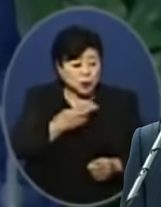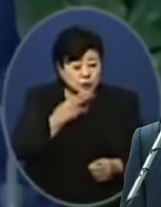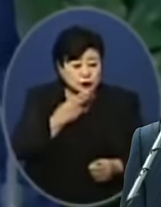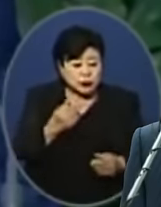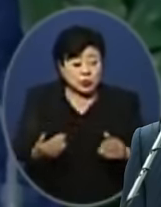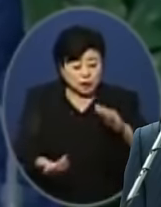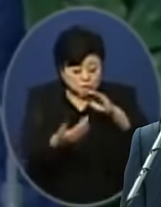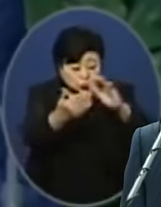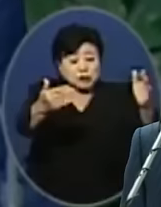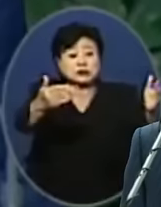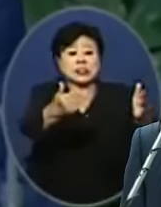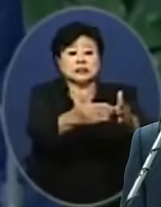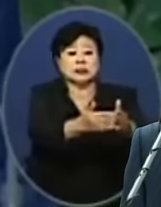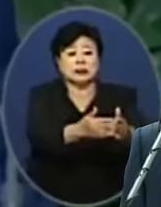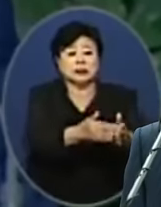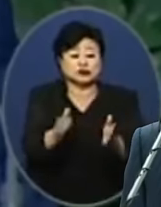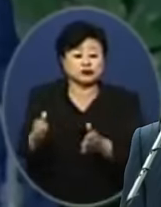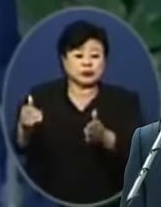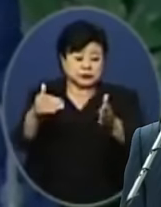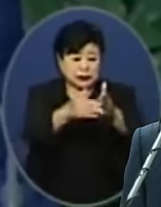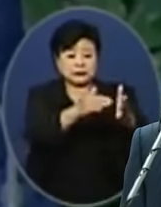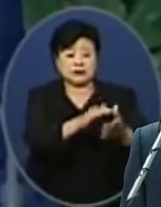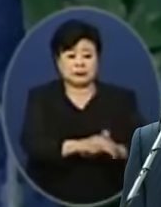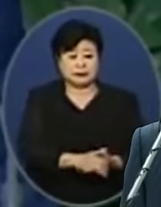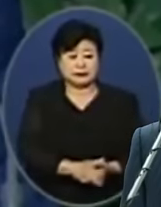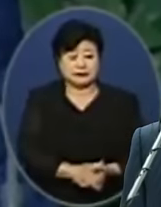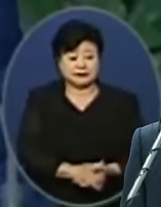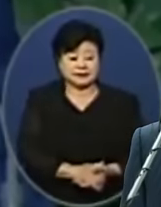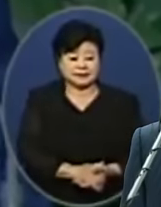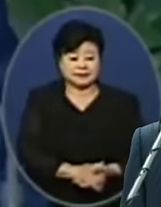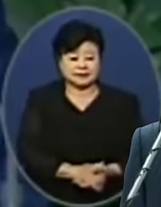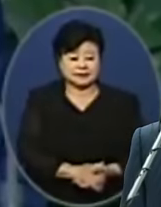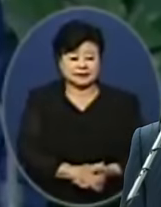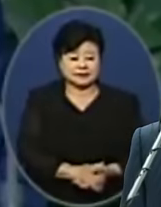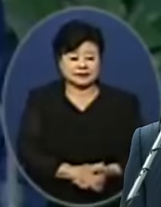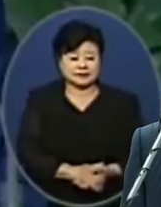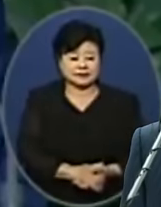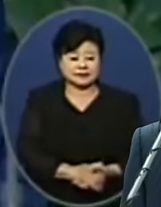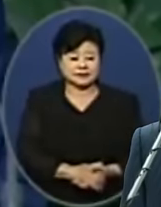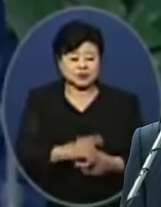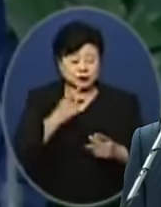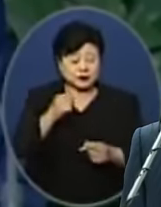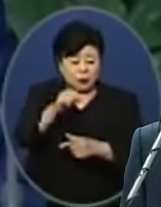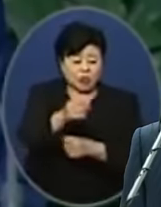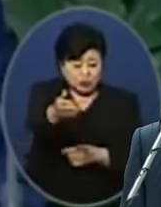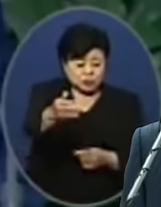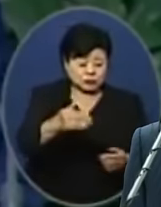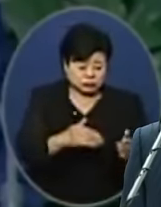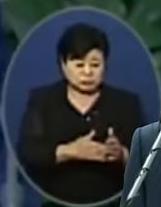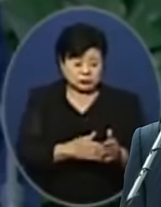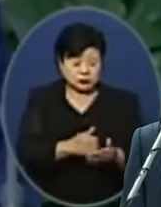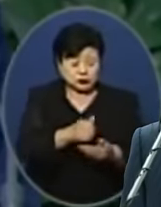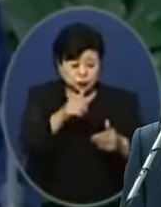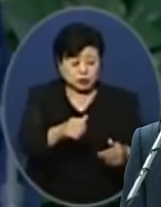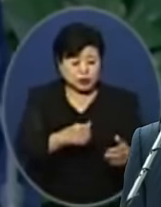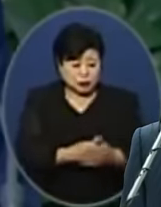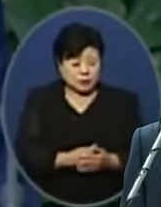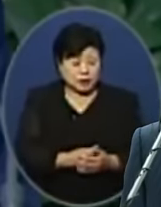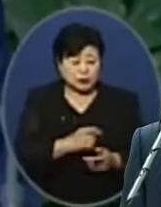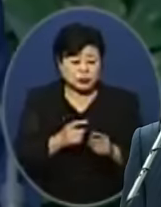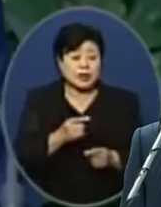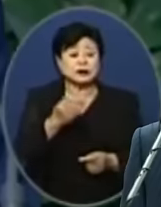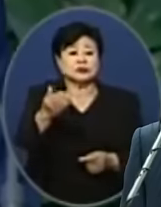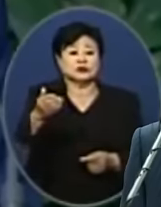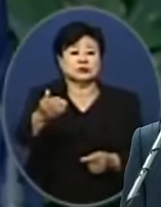다 해놨어요. 천당은 걱정하지 마십시오. 내가 보증해 줄 테니까. 나는 주의 종이니까 주님에게